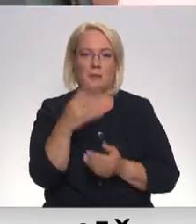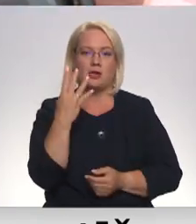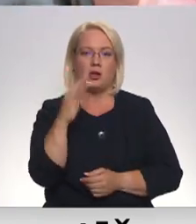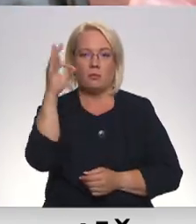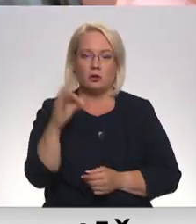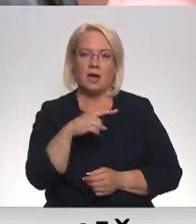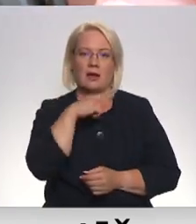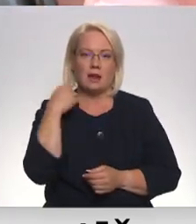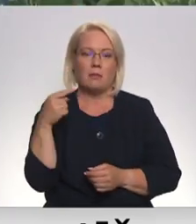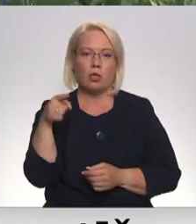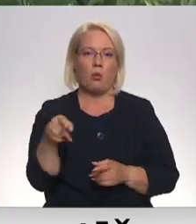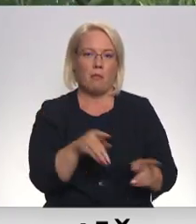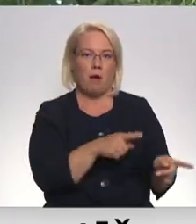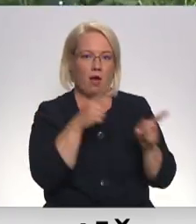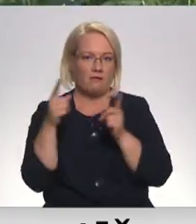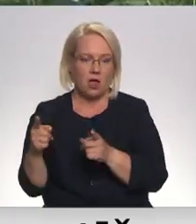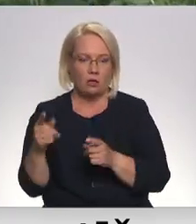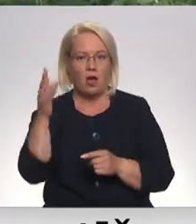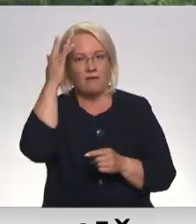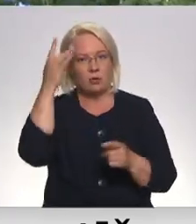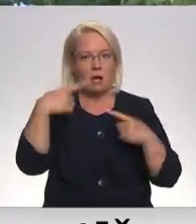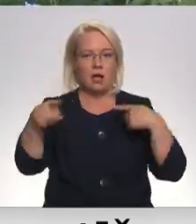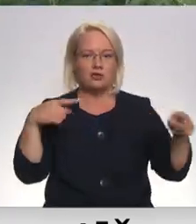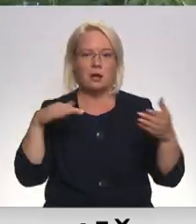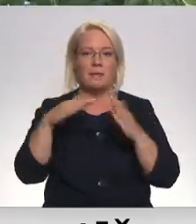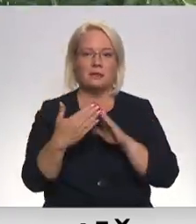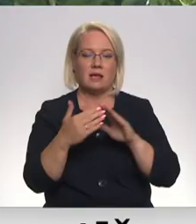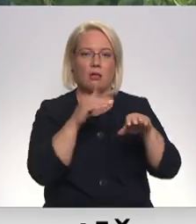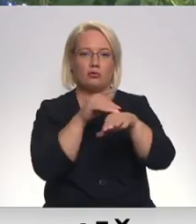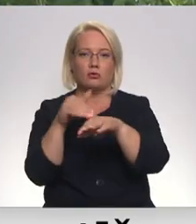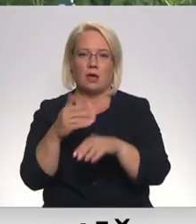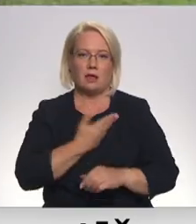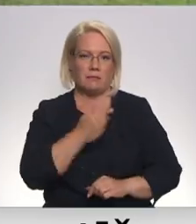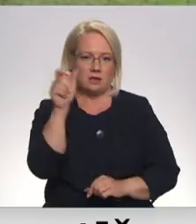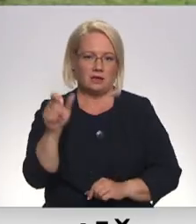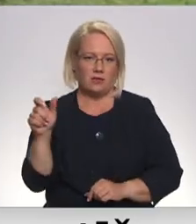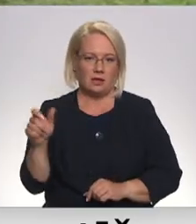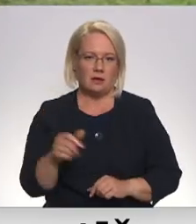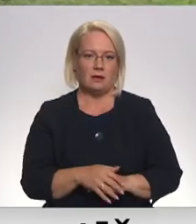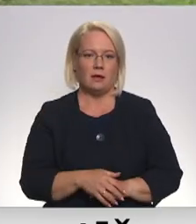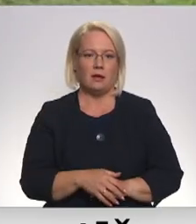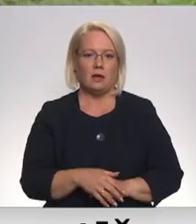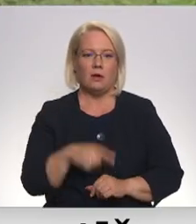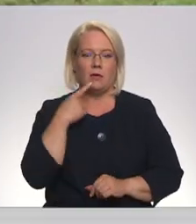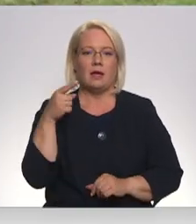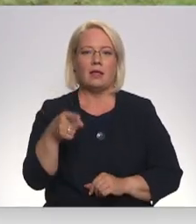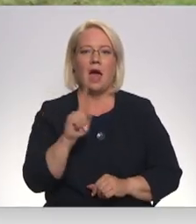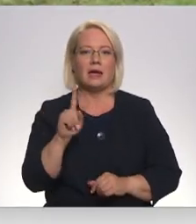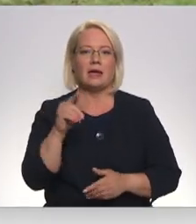lai pieminekli pārvieto. Viedokļi atšķiras arī pilsētā uzrunātajiem iedzīvotājiem. Labā vai švaka, bet tie ir